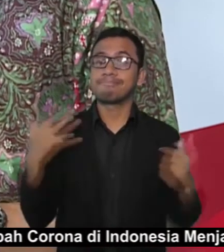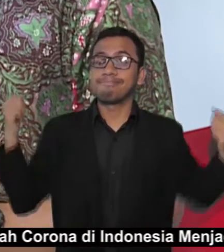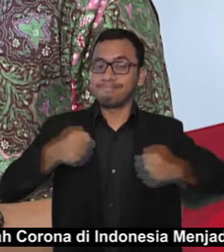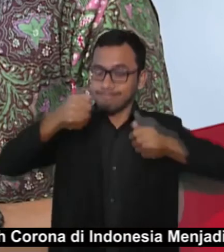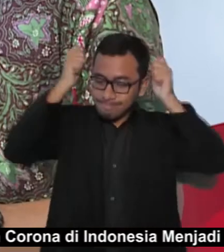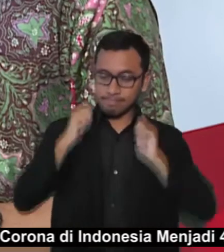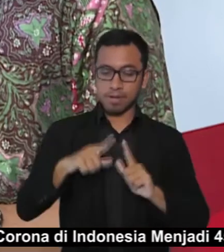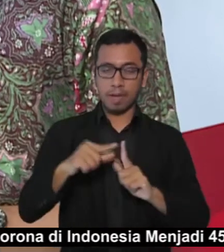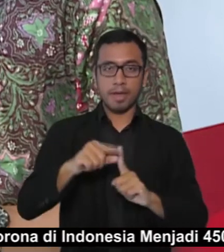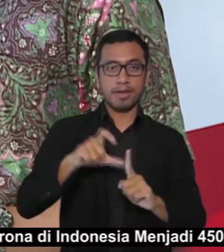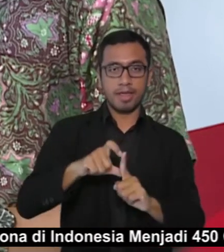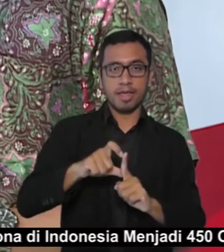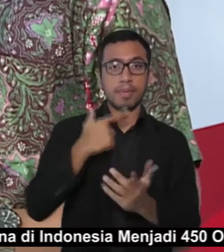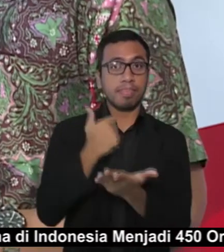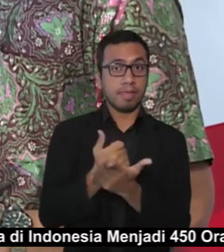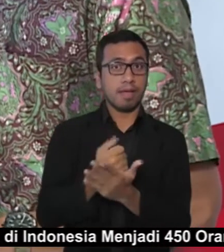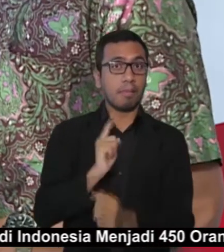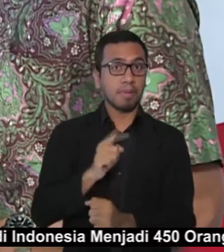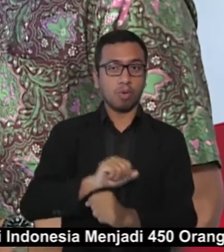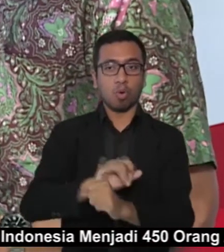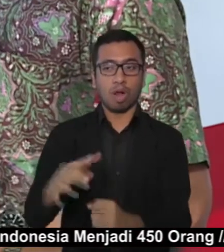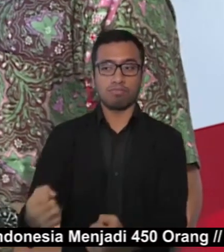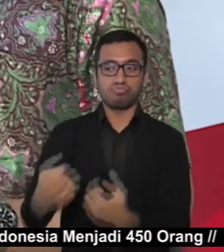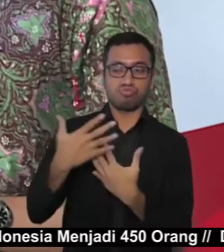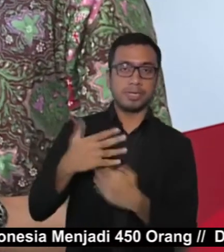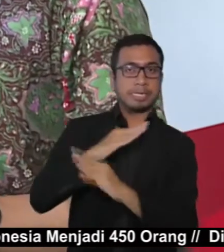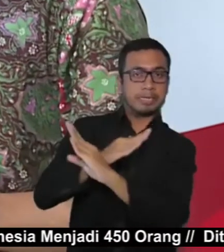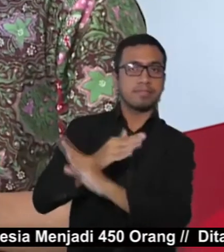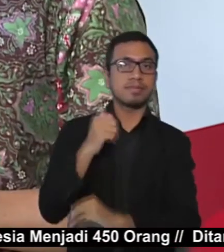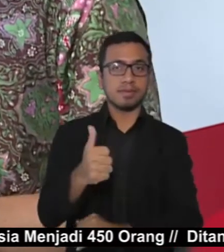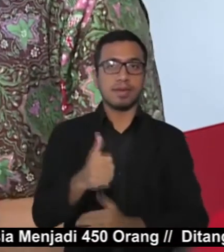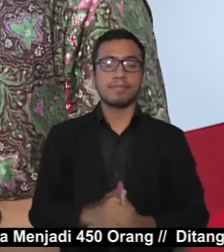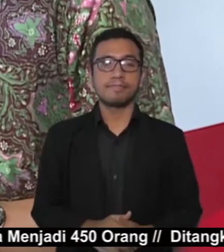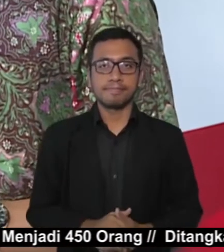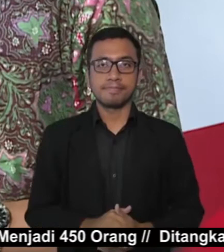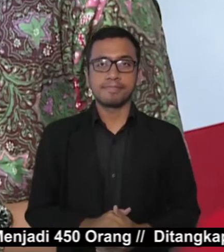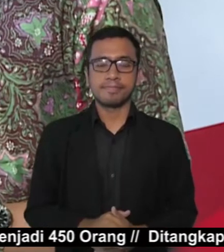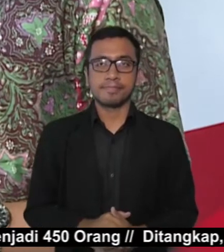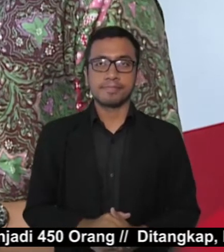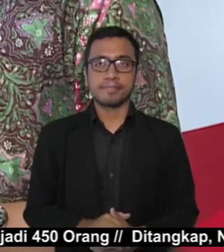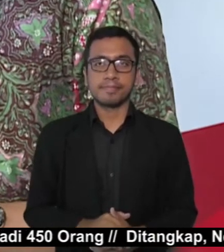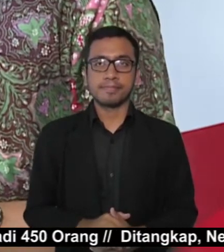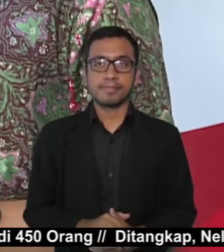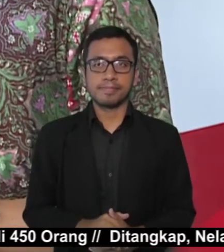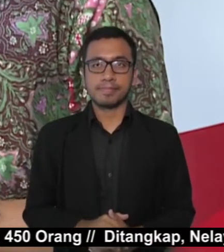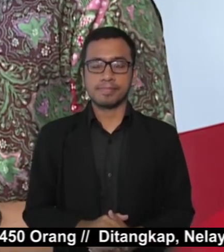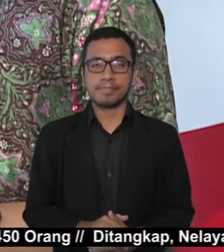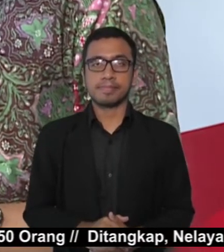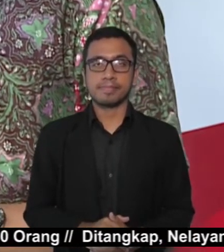terpapar ke video ini ini Bapak Ibu yang saya hormati teman-teman yang ada di Puskesmas